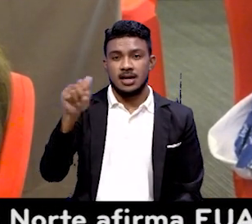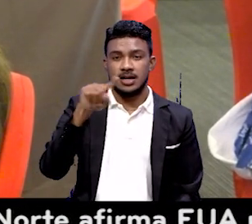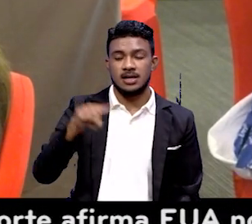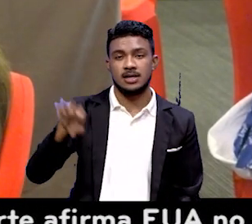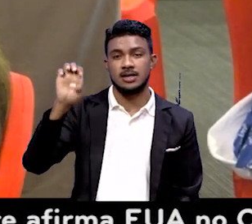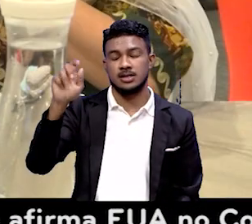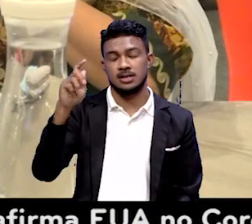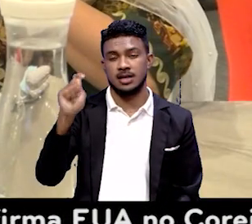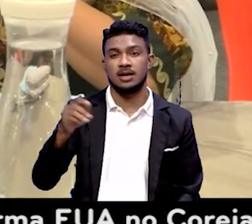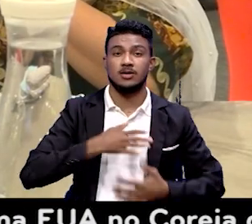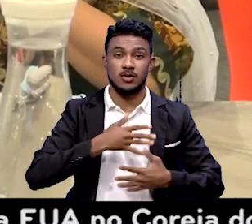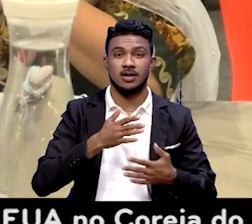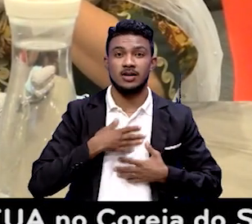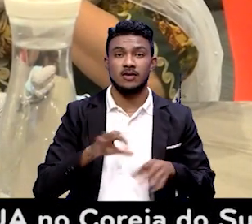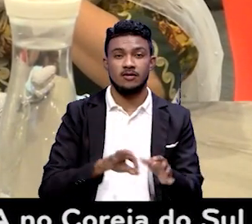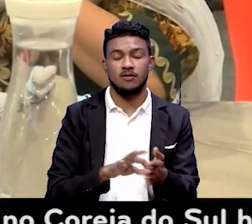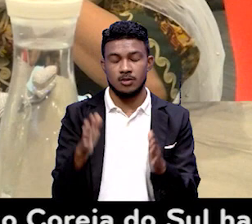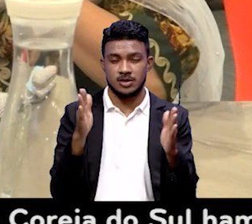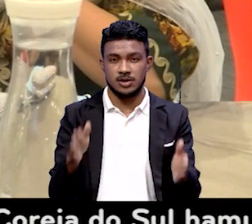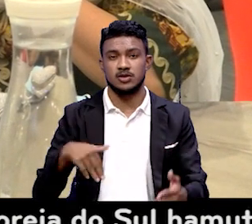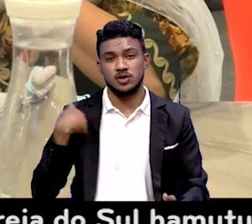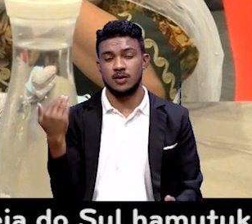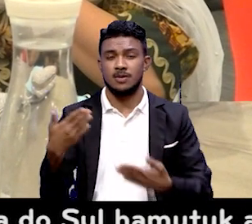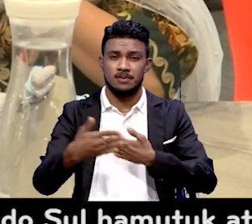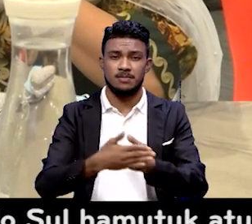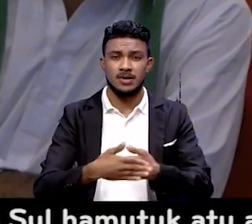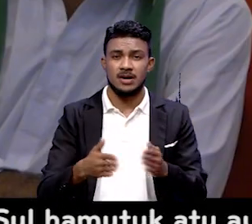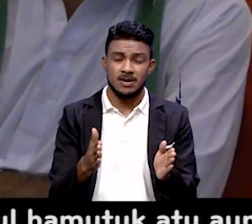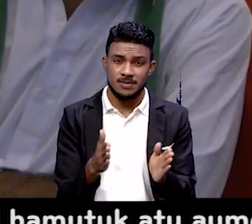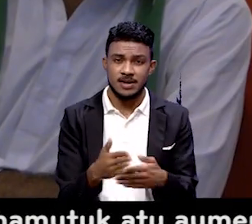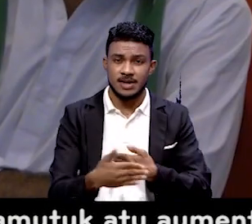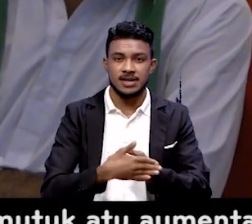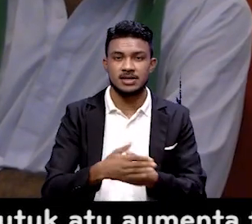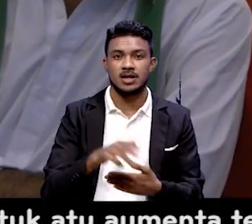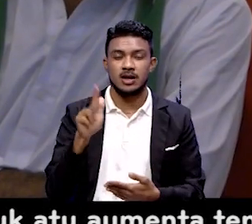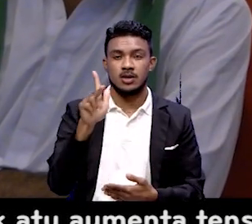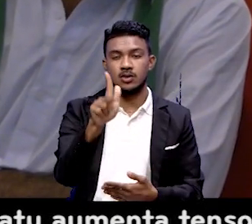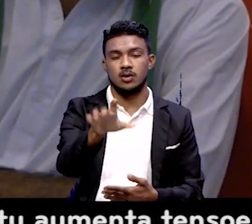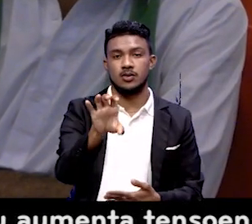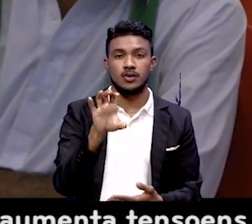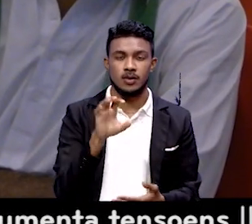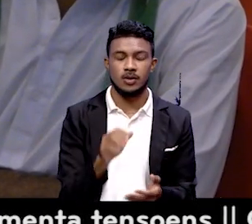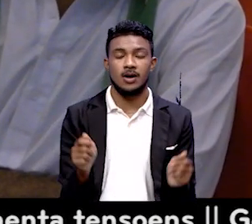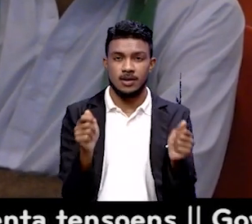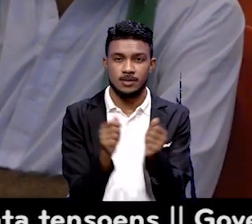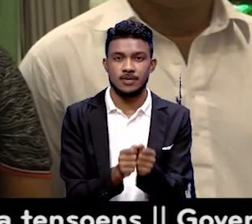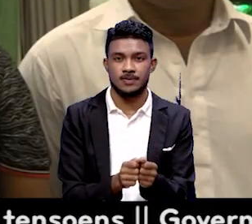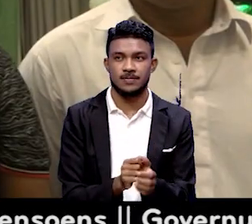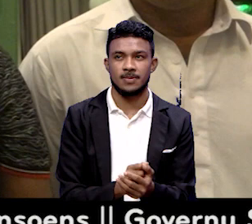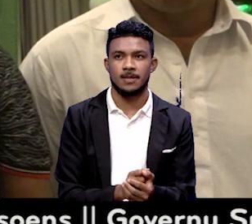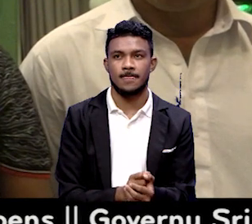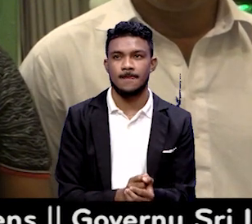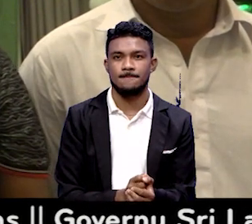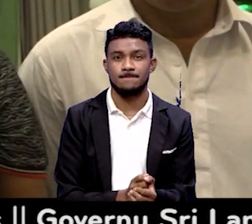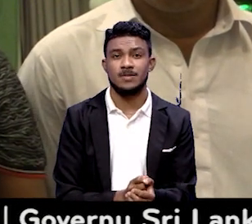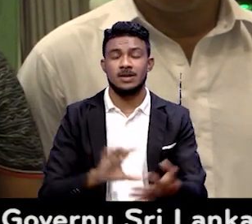refere to ohin loron joven besik tul nulu sai formador iha area Alfayate. Bikin acara ini